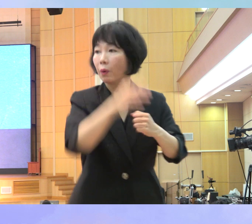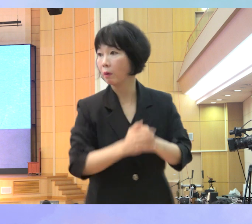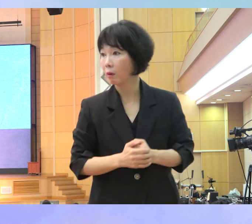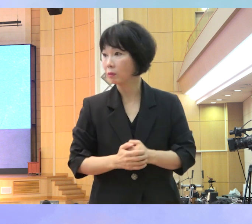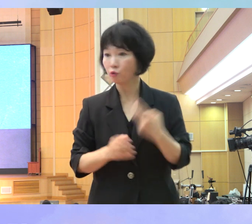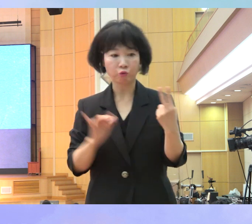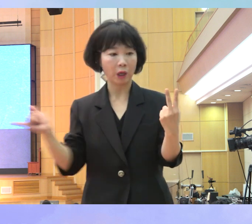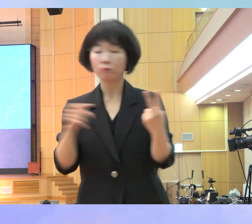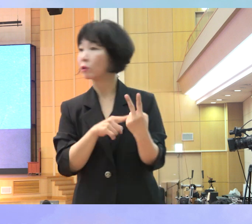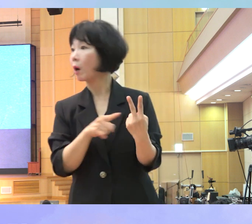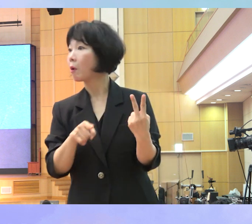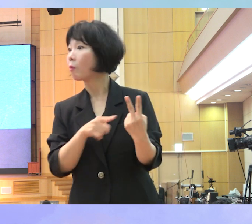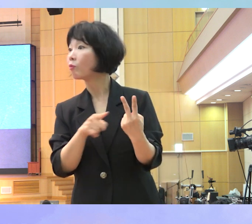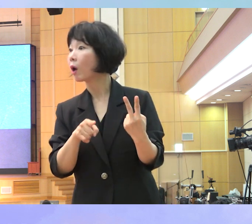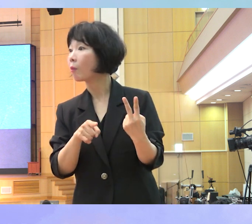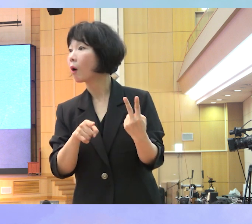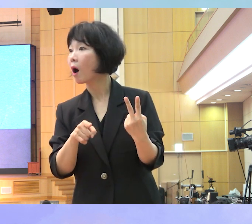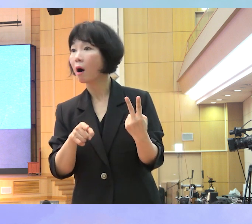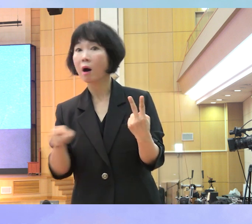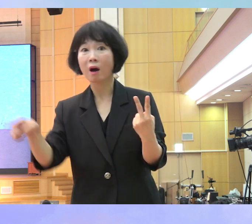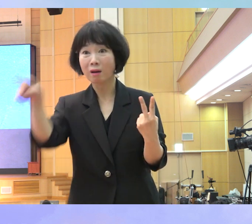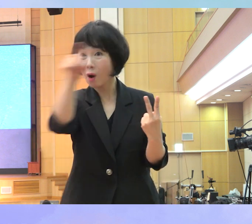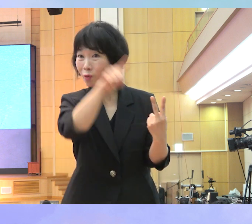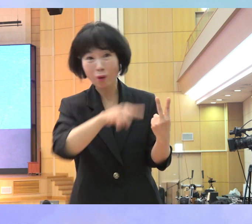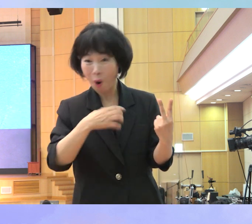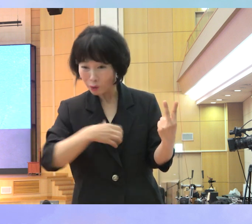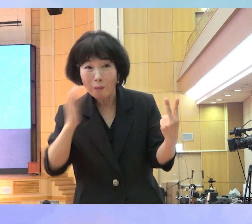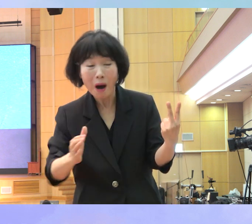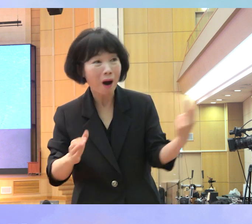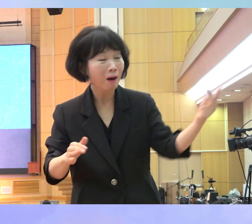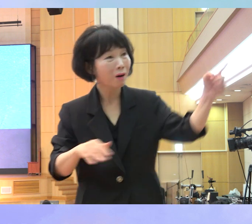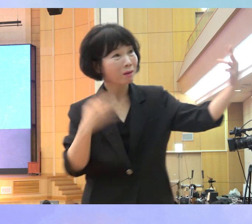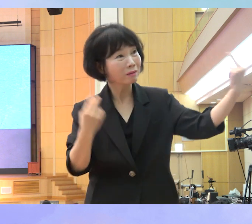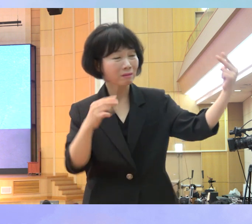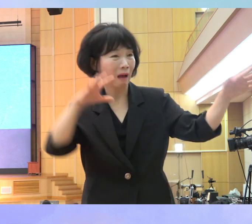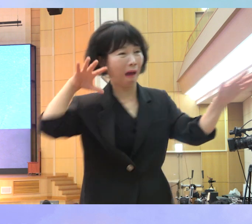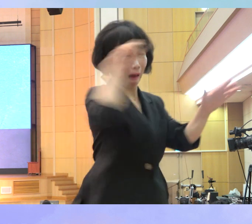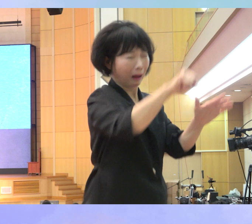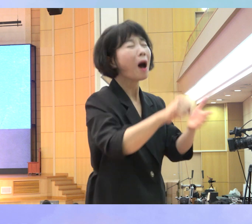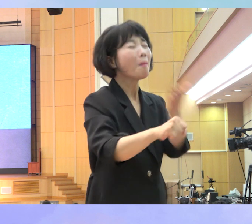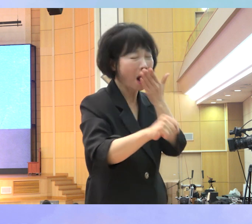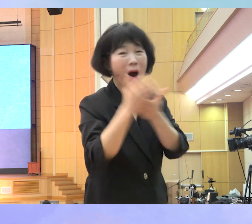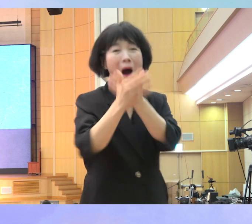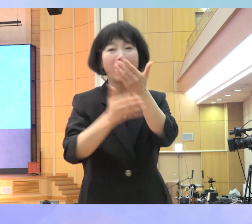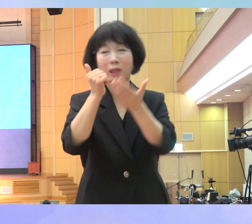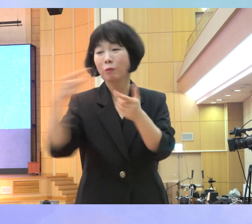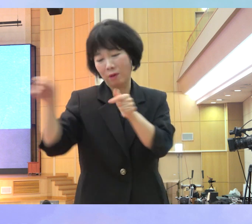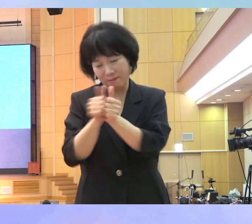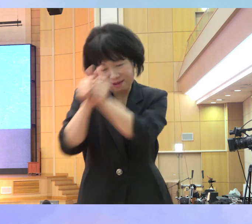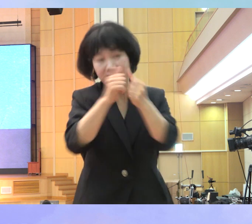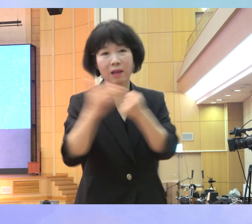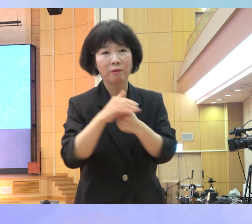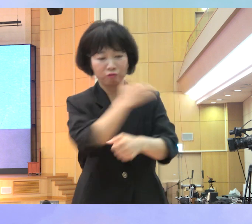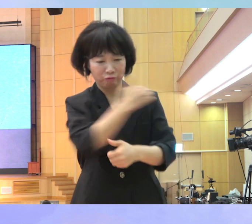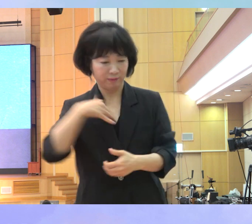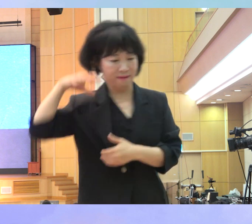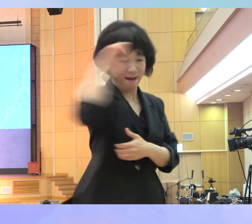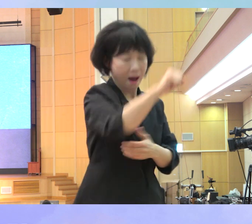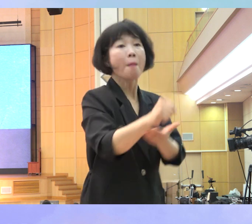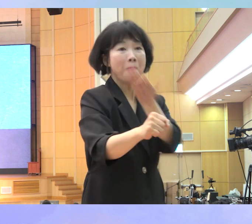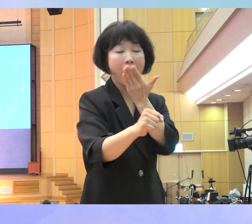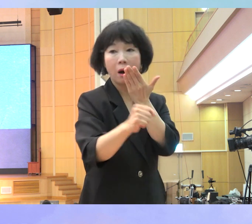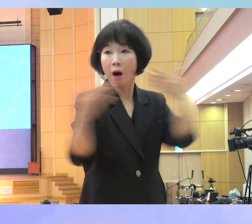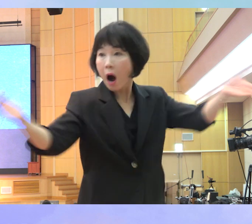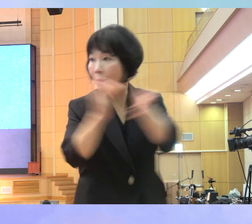여호수아와 갈렙처럼 그들은 우리의 뭐다? 밥이다. 하나님께서 우리와 함께 하신다 하고